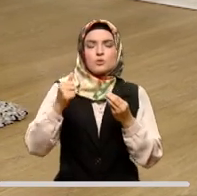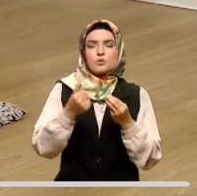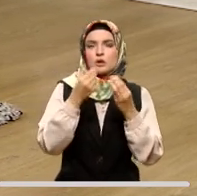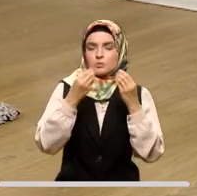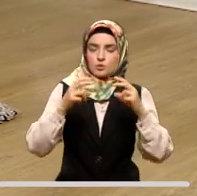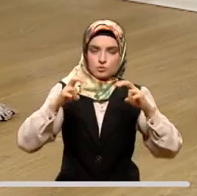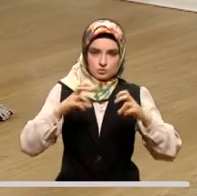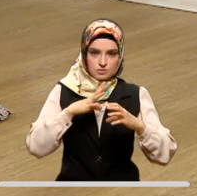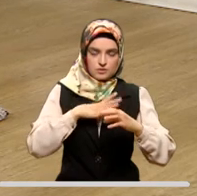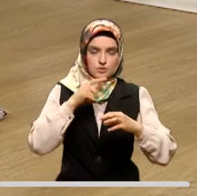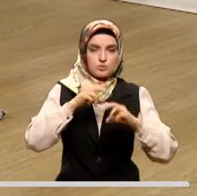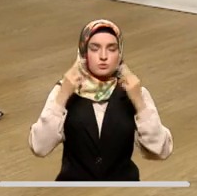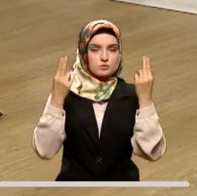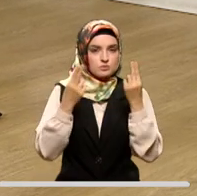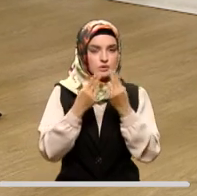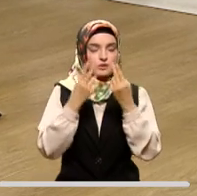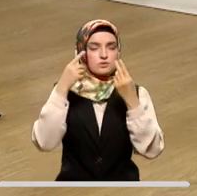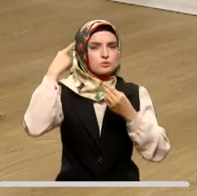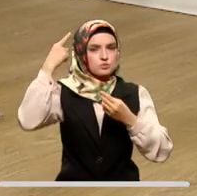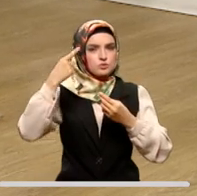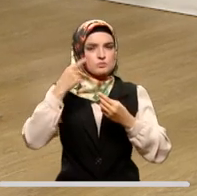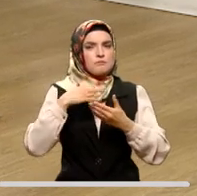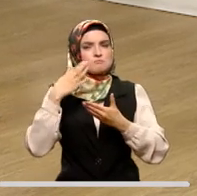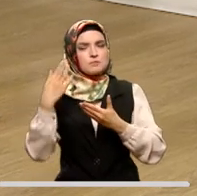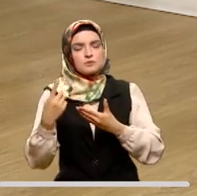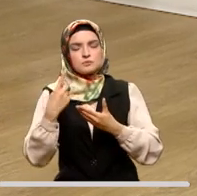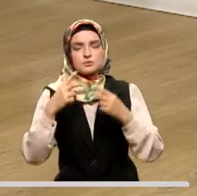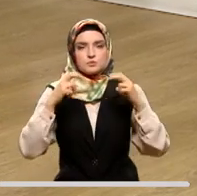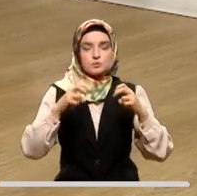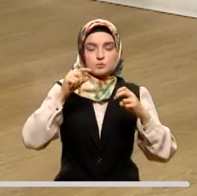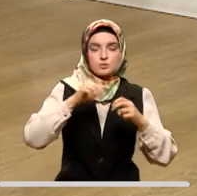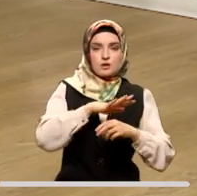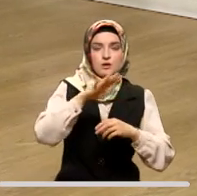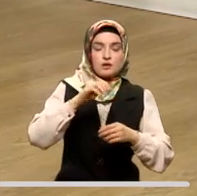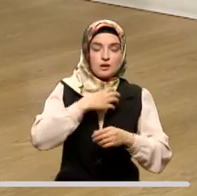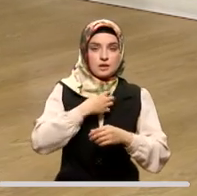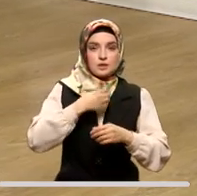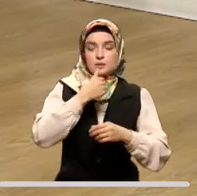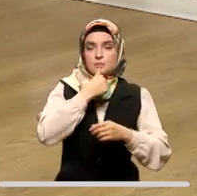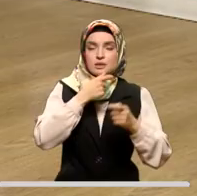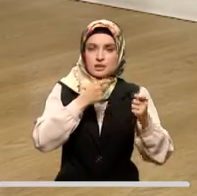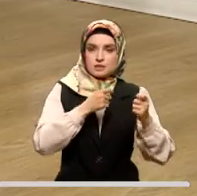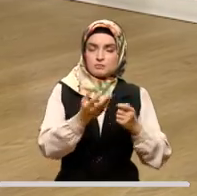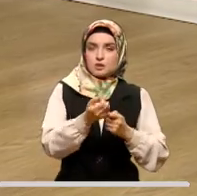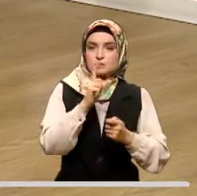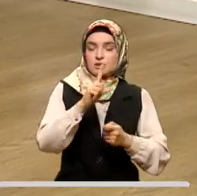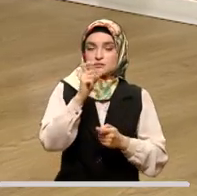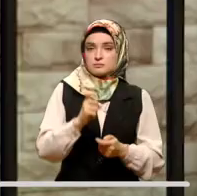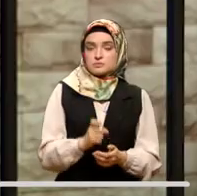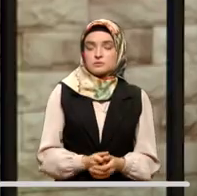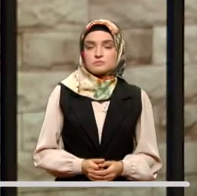aslında. Onun dünyasına inebilmek başka bir şey. Her anne babanın bu manada belli bir eğitimden geçmesi gerekir mi? Çocuğa keşke, bunu